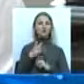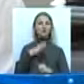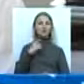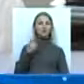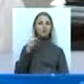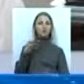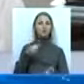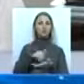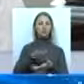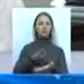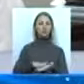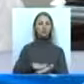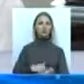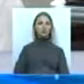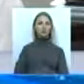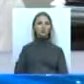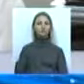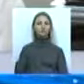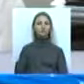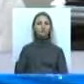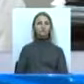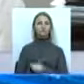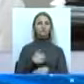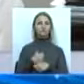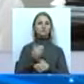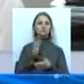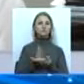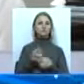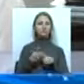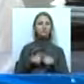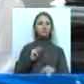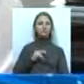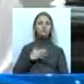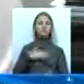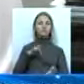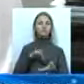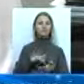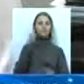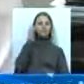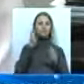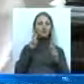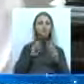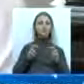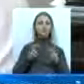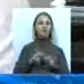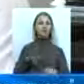жұмыстарымыздың бәрі жаңағы ауыл шаруашылығында, сосын жаңағы тау өндіріс